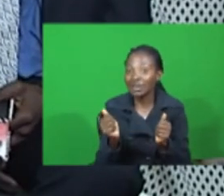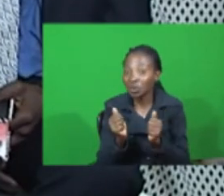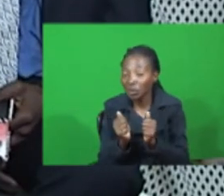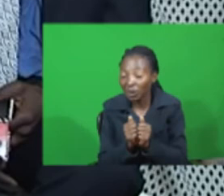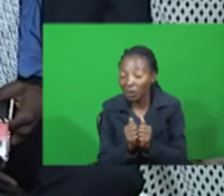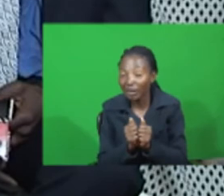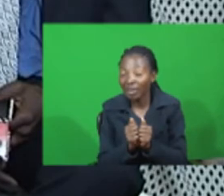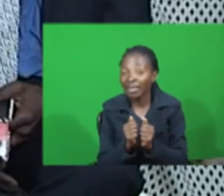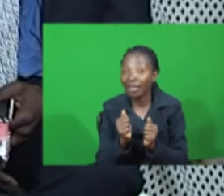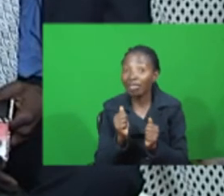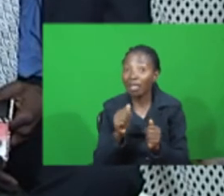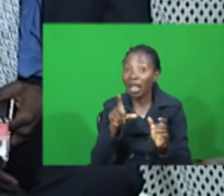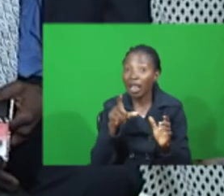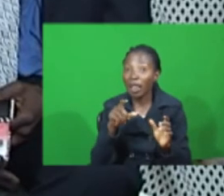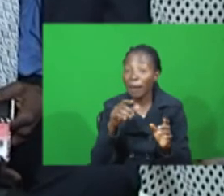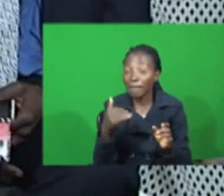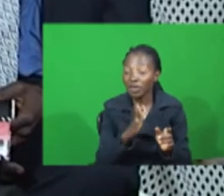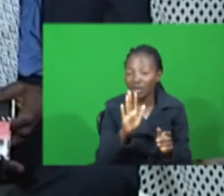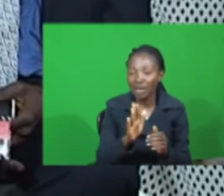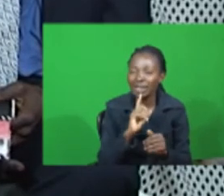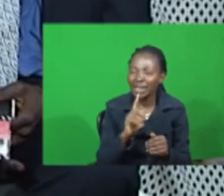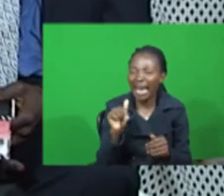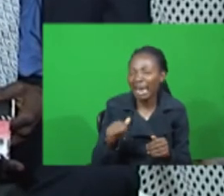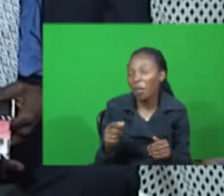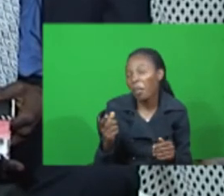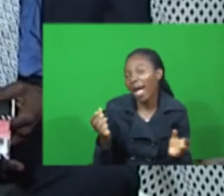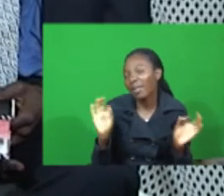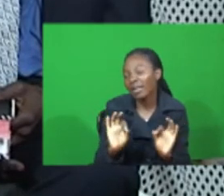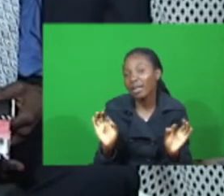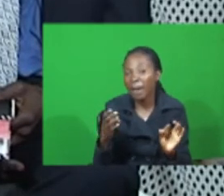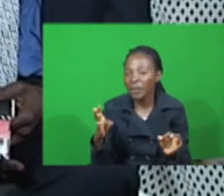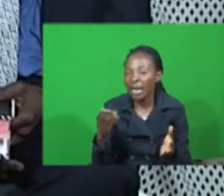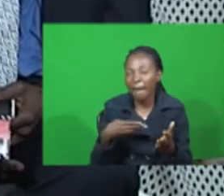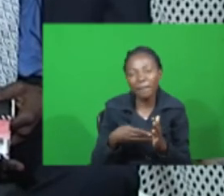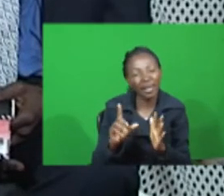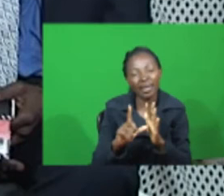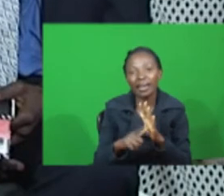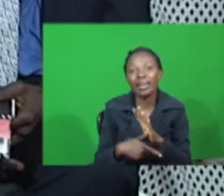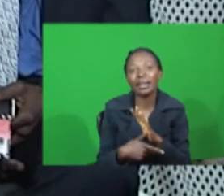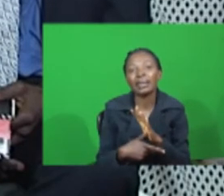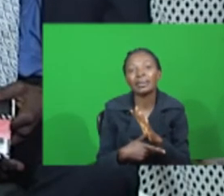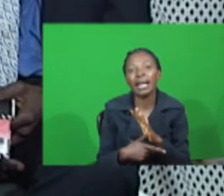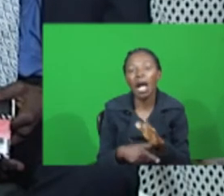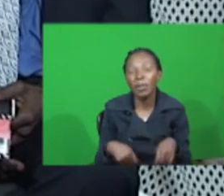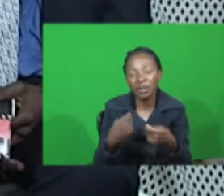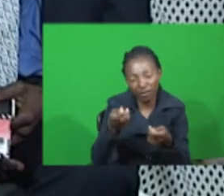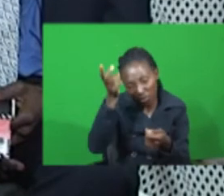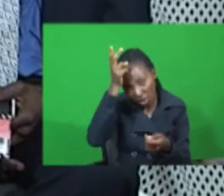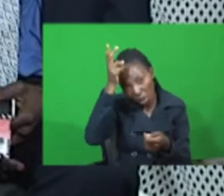copayment zvikanzi amange panapa handina chandinacho zvinoite here ite pay forward ndozokutumira